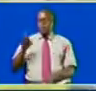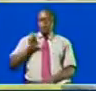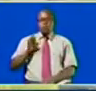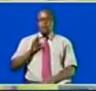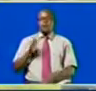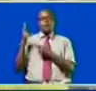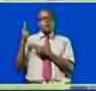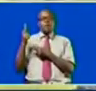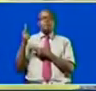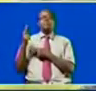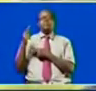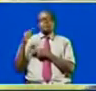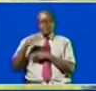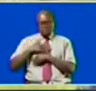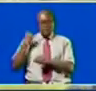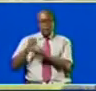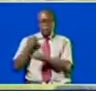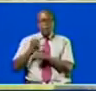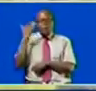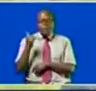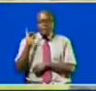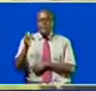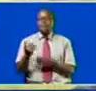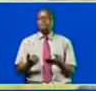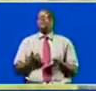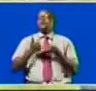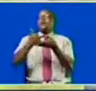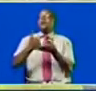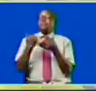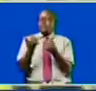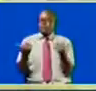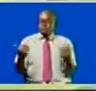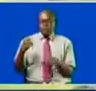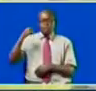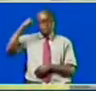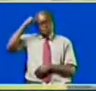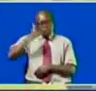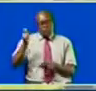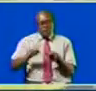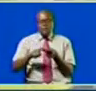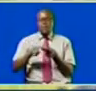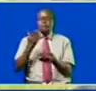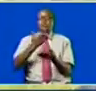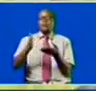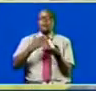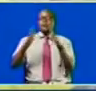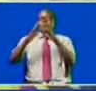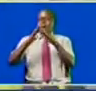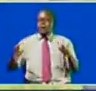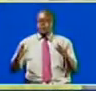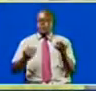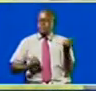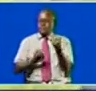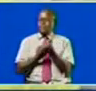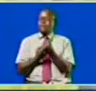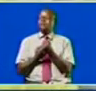ninajipa moyo na kazi yangu hivyo hivyo, manake imenisaidia. Watoto wangu wanasoma, nyumba nimepangisha na najikaza hivyo